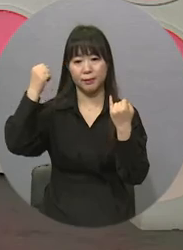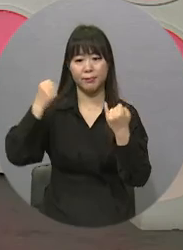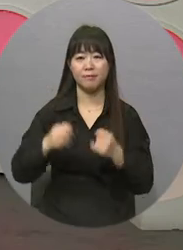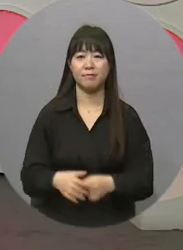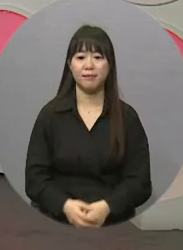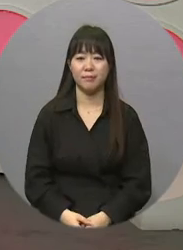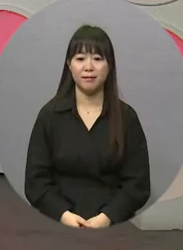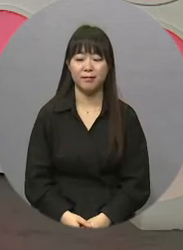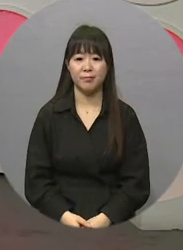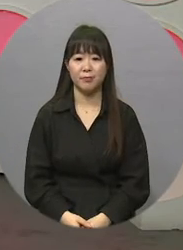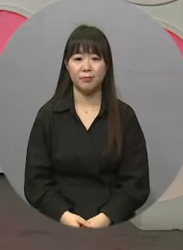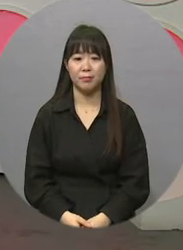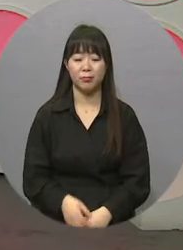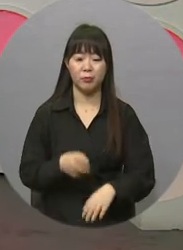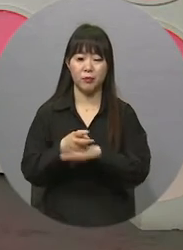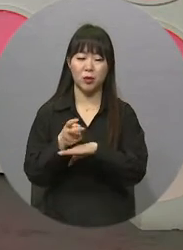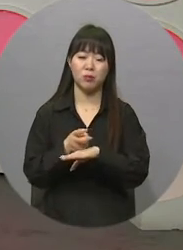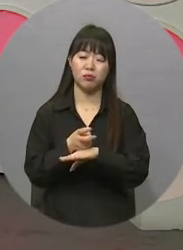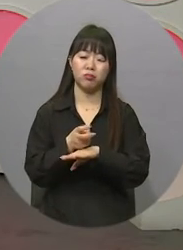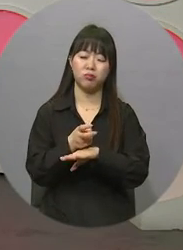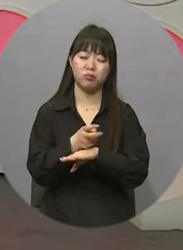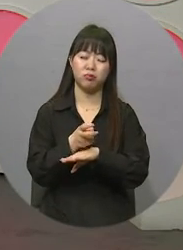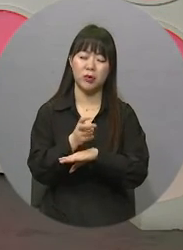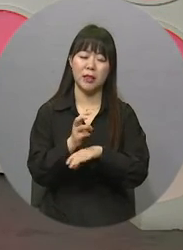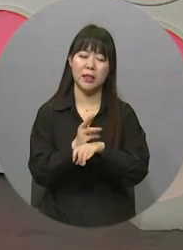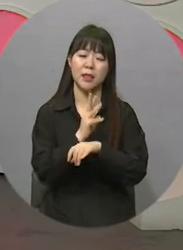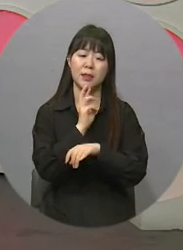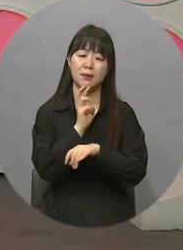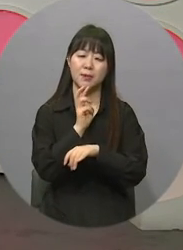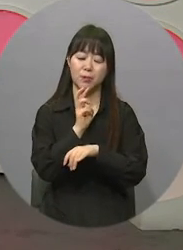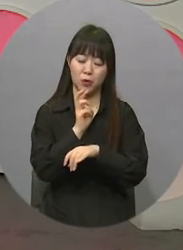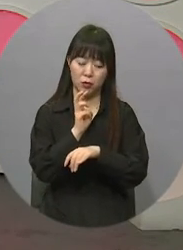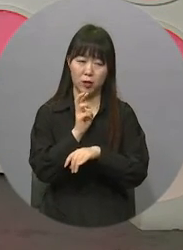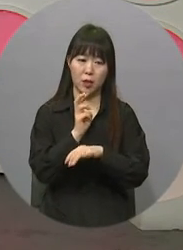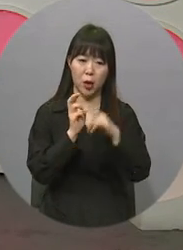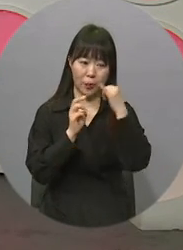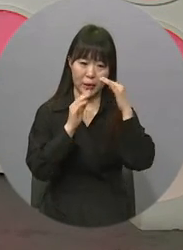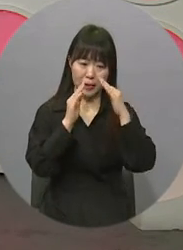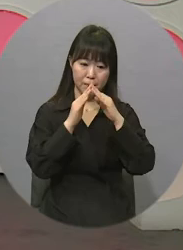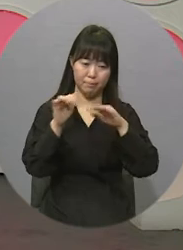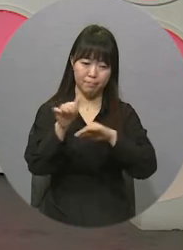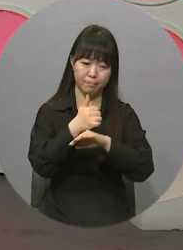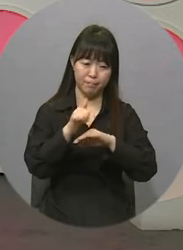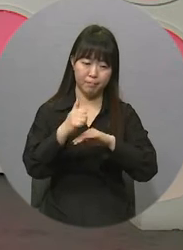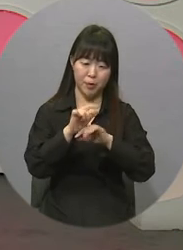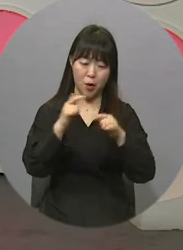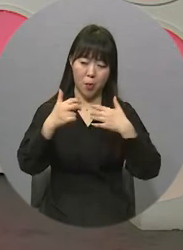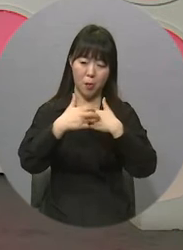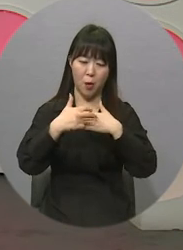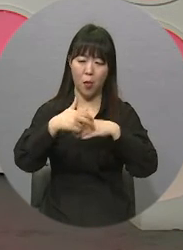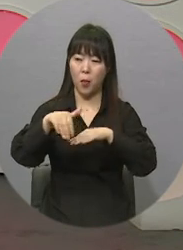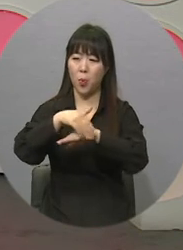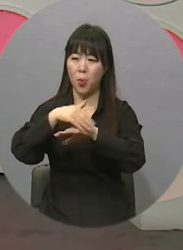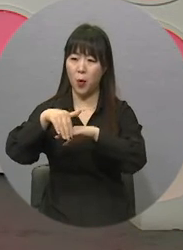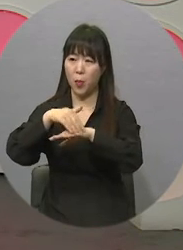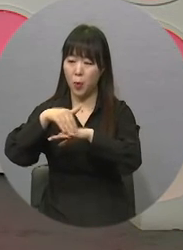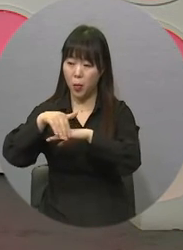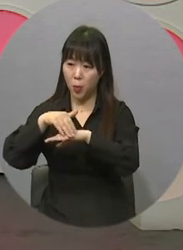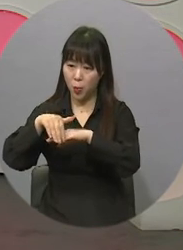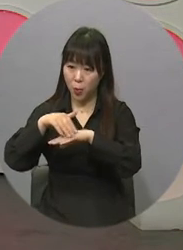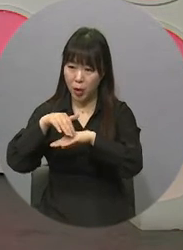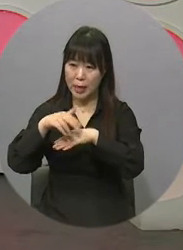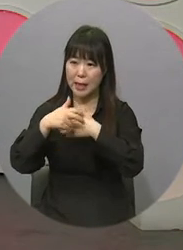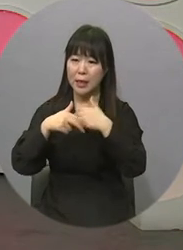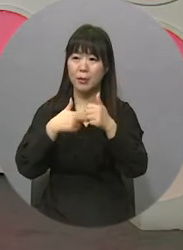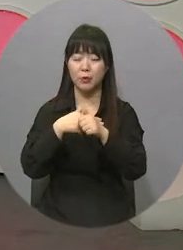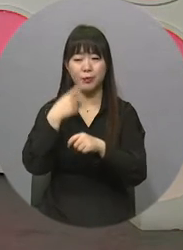들었습니다. 자, 버스로 3시간 반 거리의 친정을 오가며 여러 병원을 전전했으나 의사들은